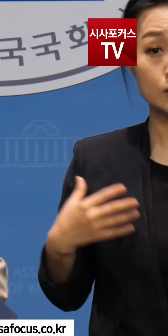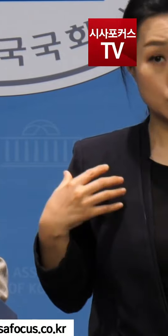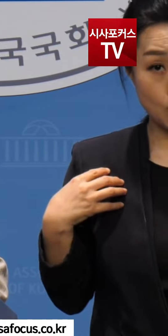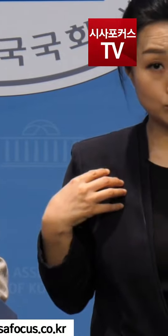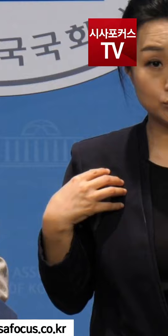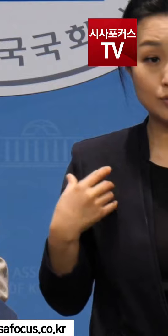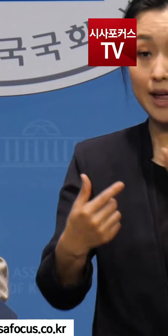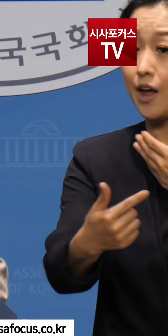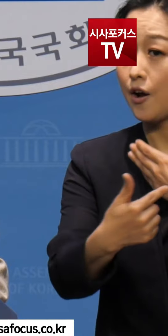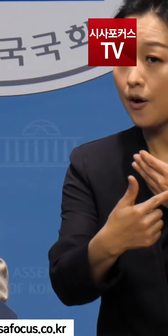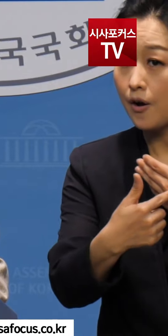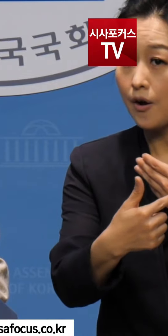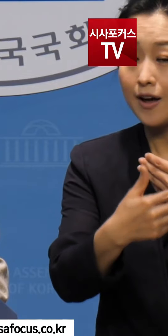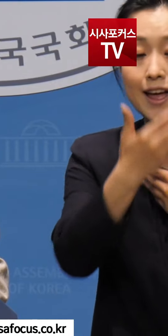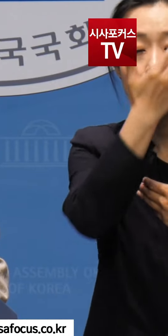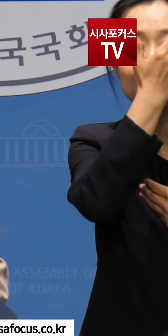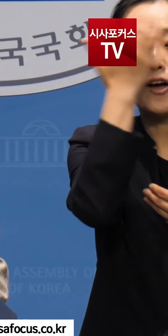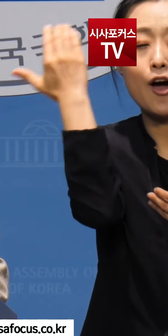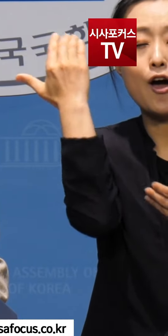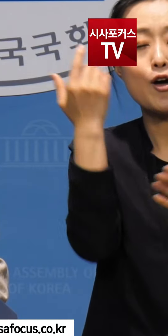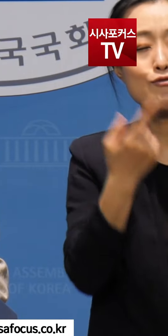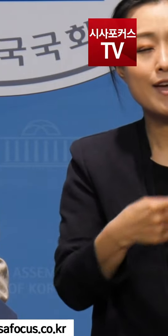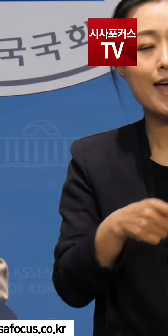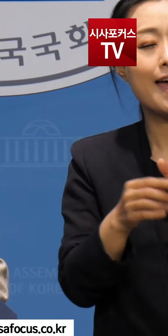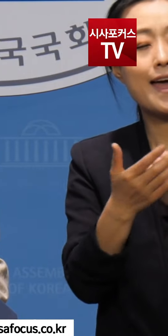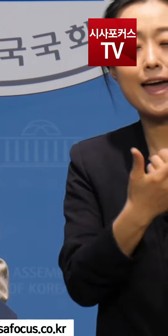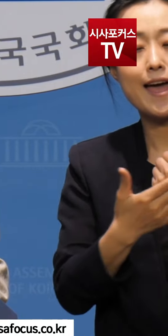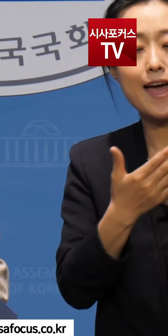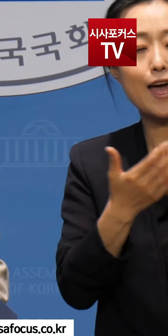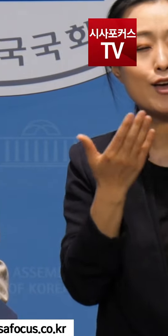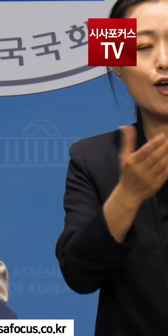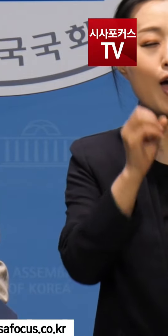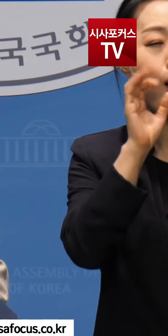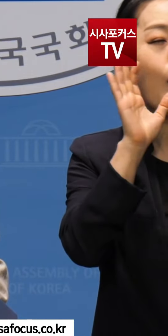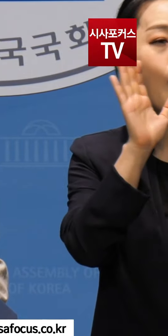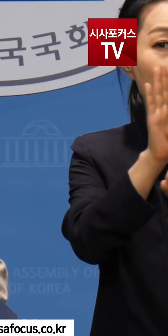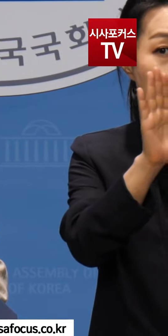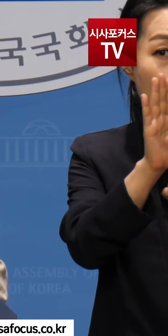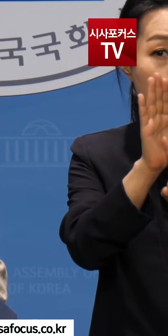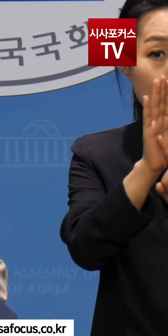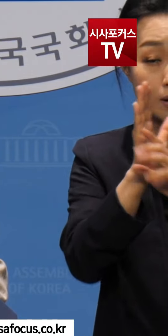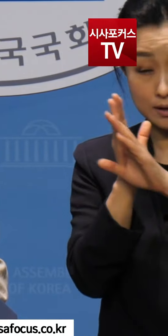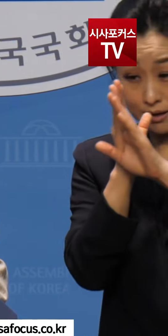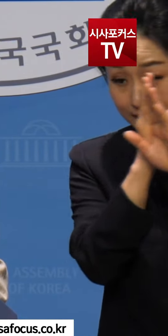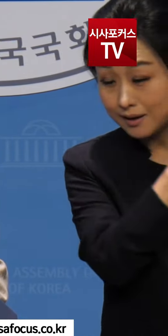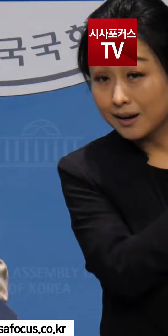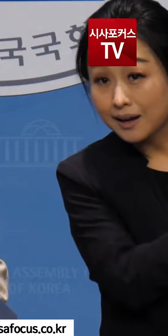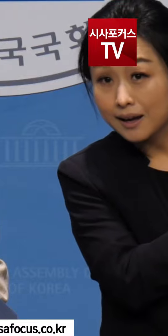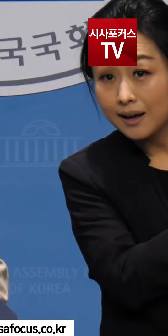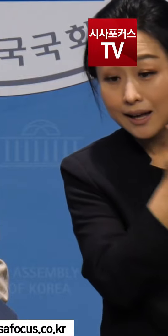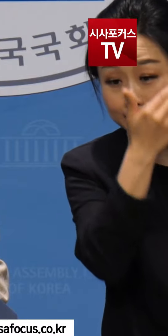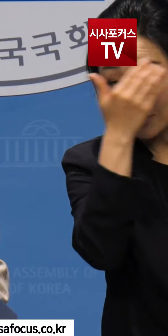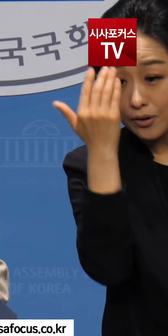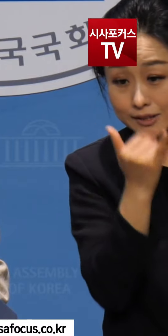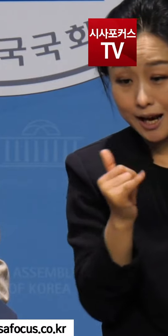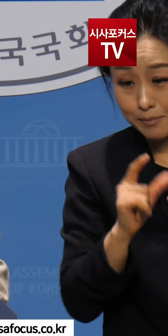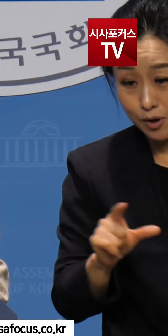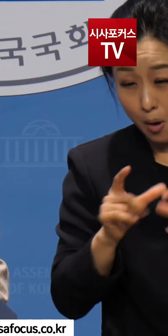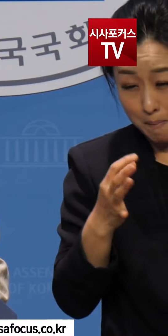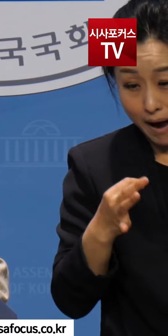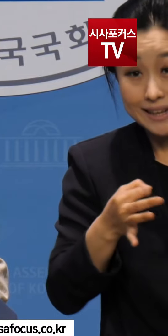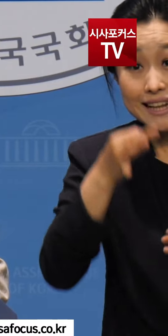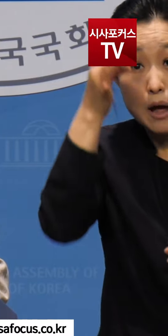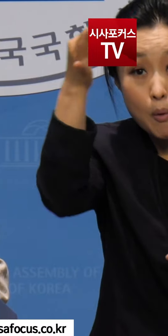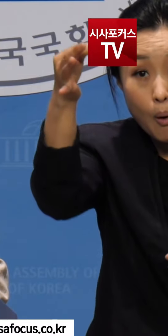정부는 마치 청년층이 유리한 것처럼 홍보는 하지만 사실 청년 세대가 더 많이